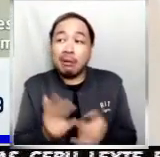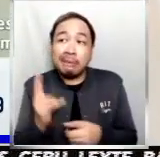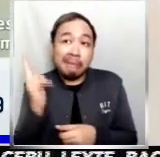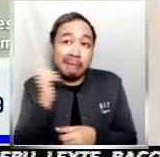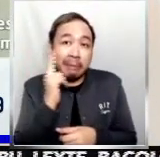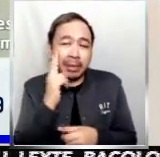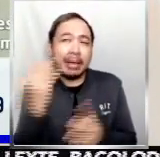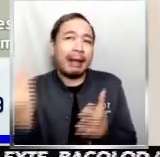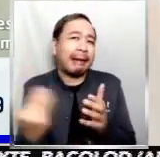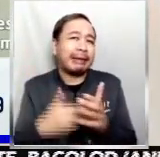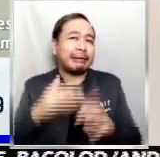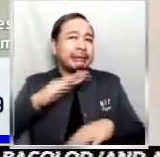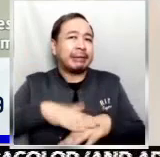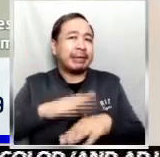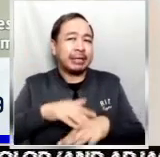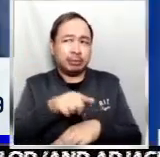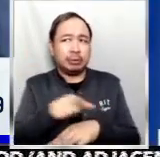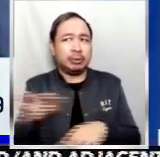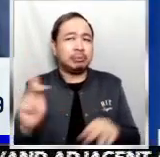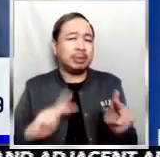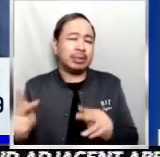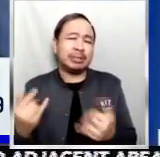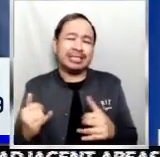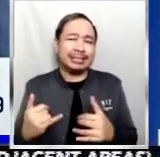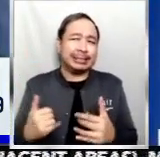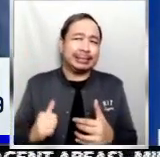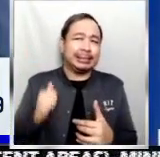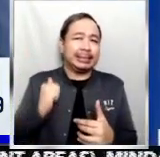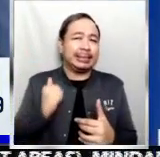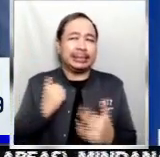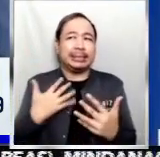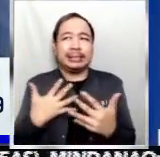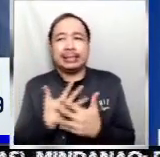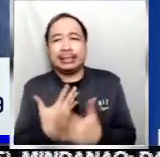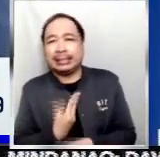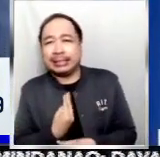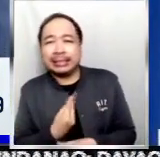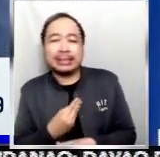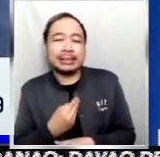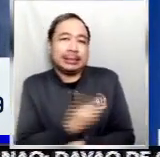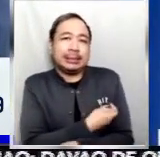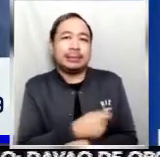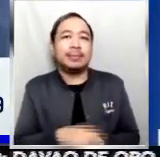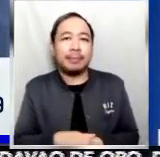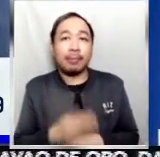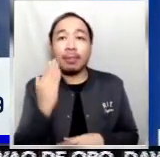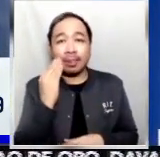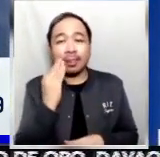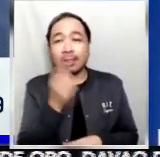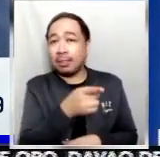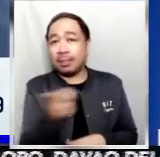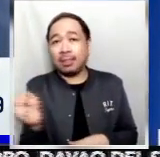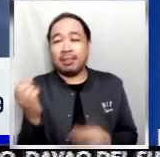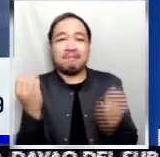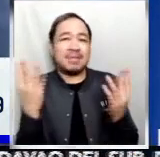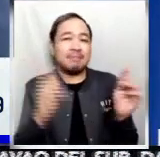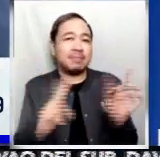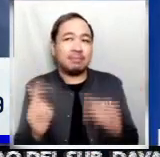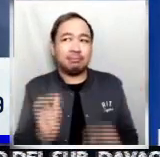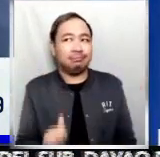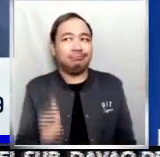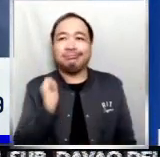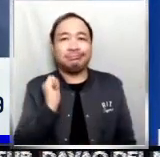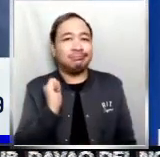hesitancy o pag-aalin lang ang magpabakuna. Alam ko marami pang ayaw Iyan ang problema,